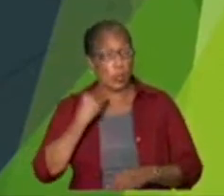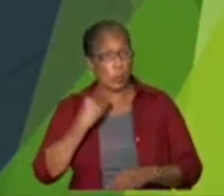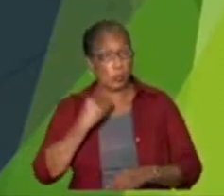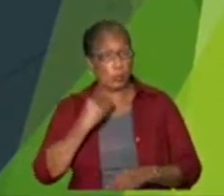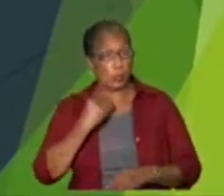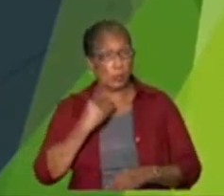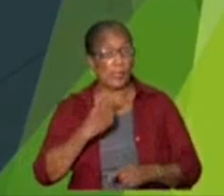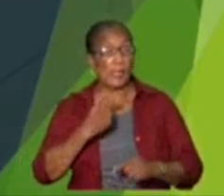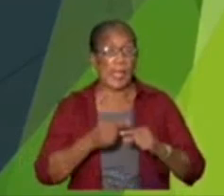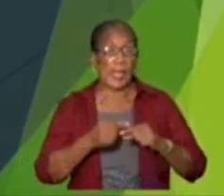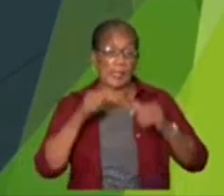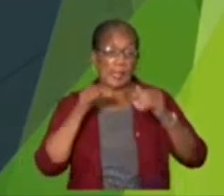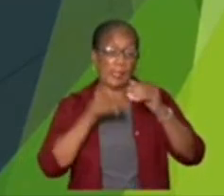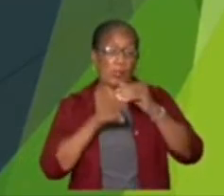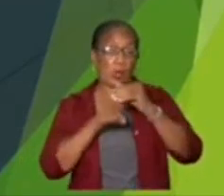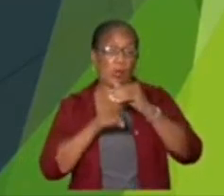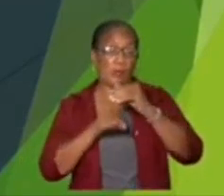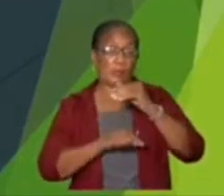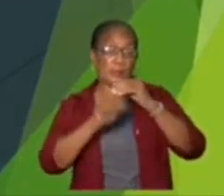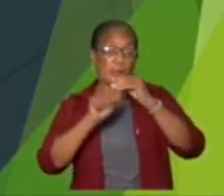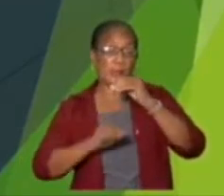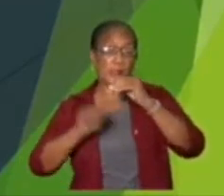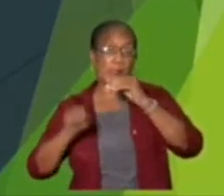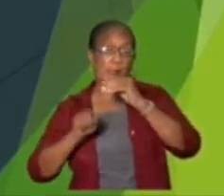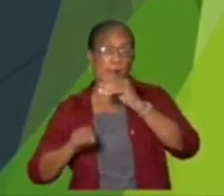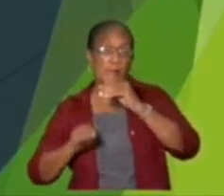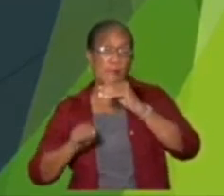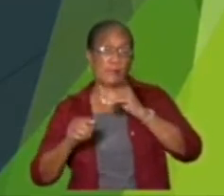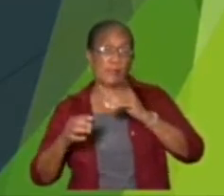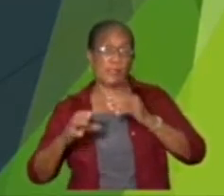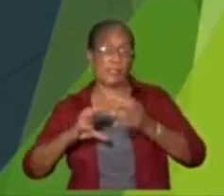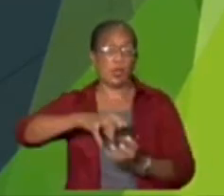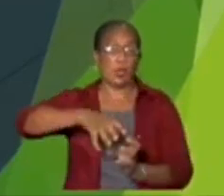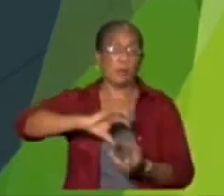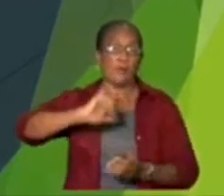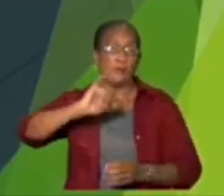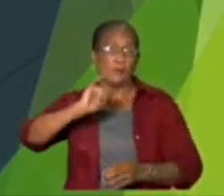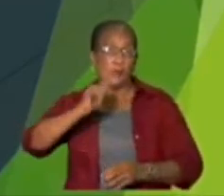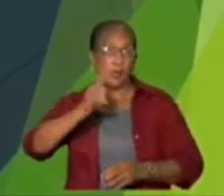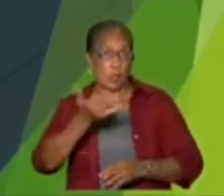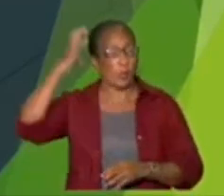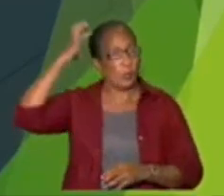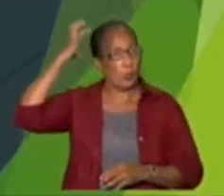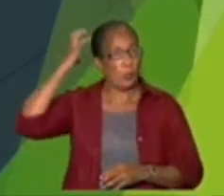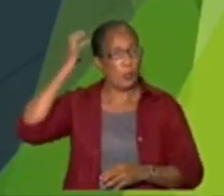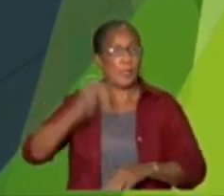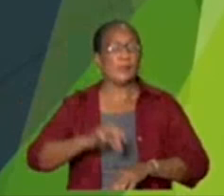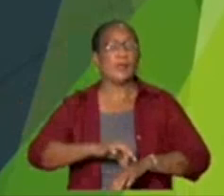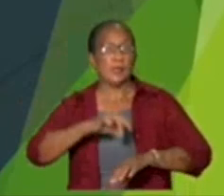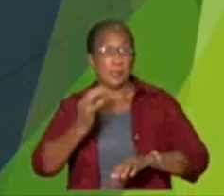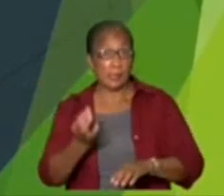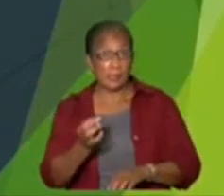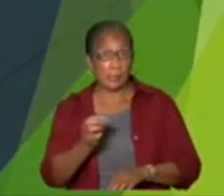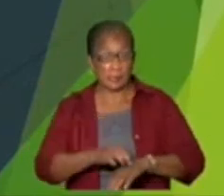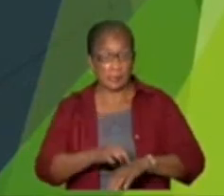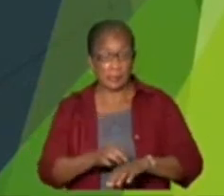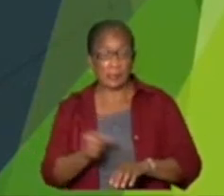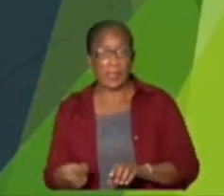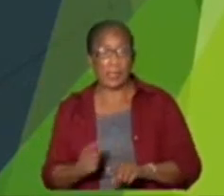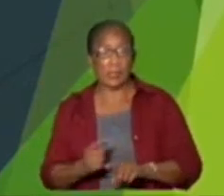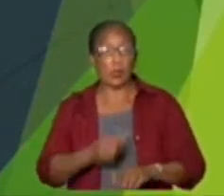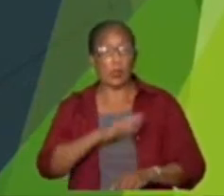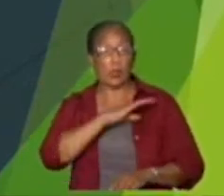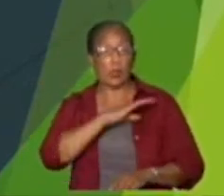het onderste grafiekje is dus een combinatie van nieuwe gevallen, genezen patiënten en ook